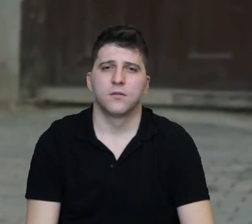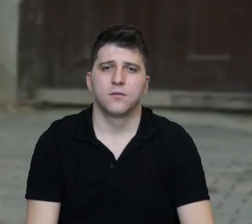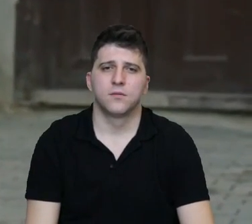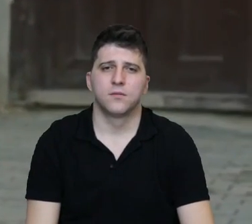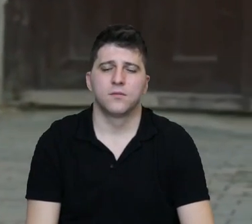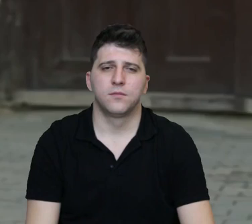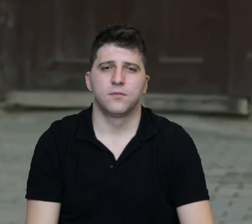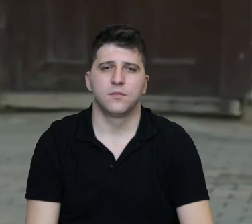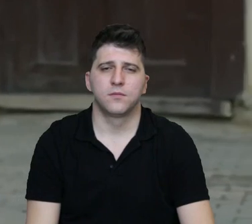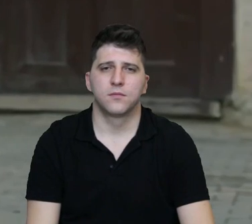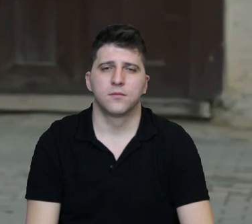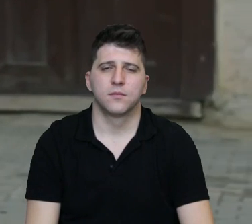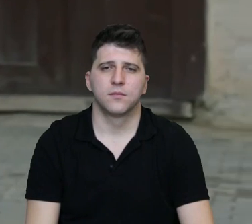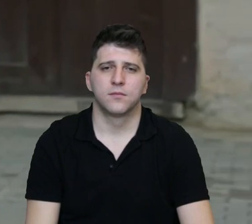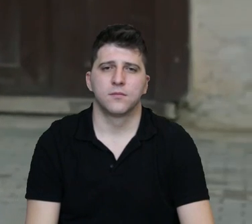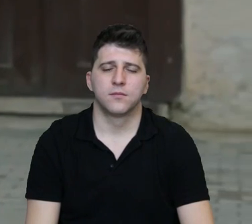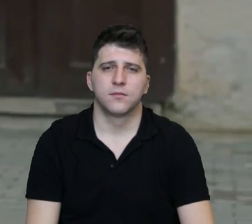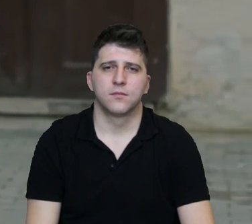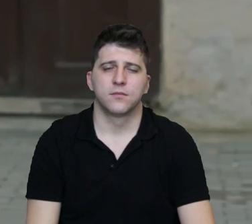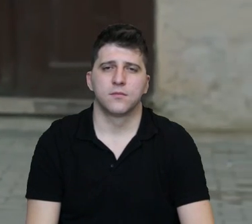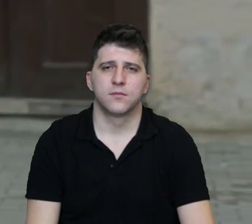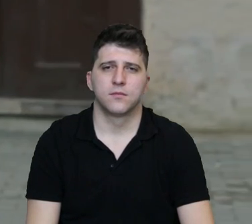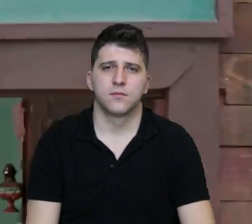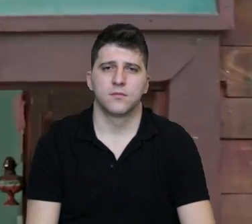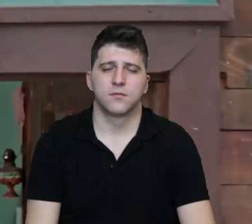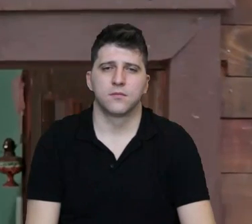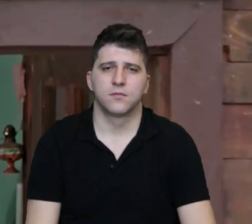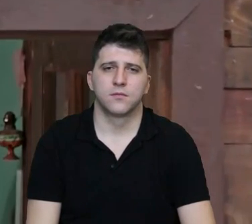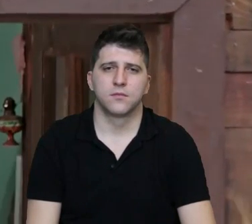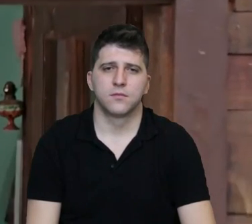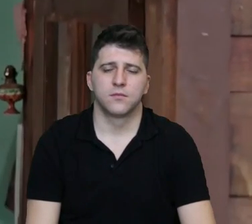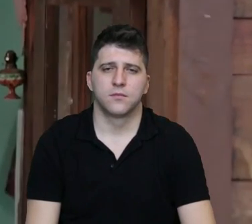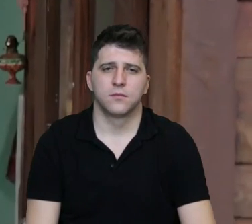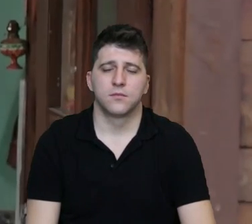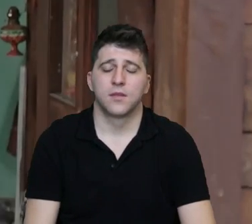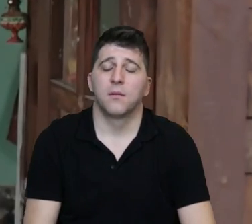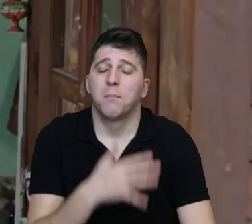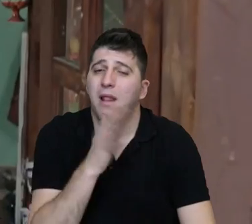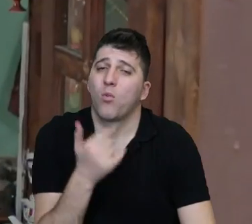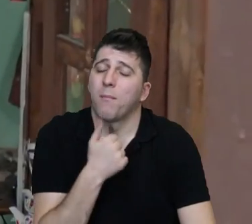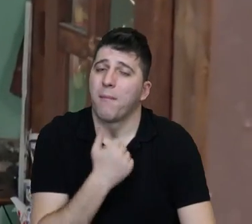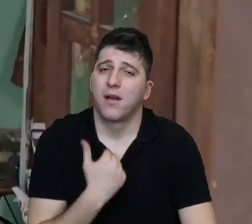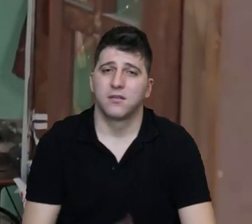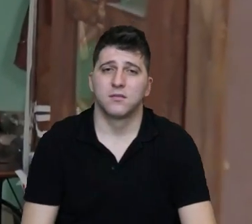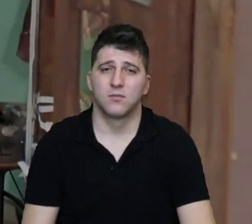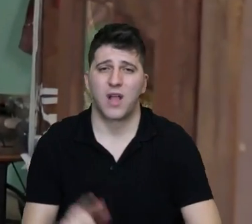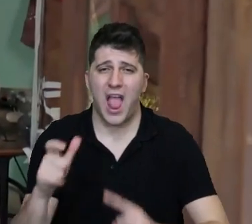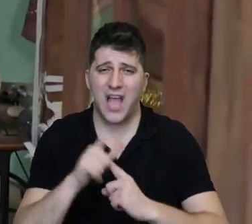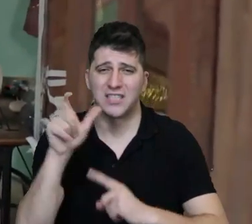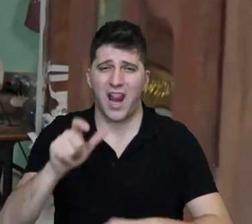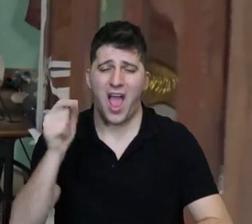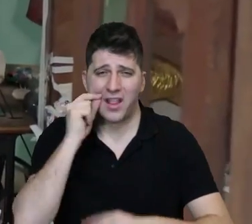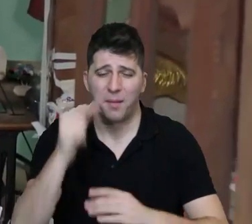koşa gitti. Asil sokağın ortasında öylece kaldı. Yorgancı dükkanı. Bilemiyorum baba. Bu Ejder denilen